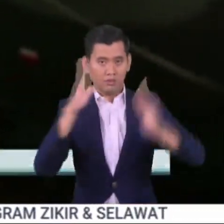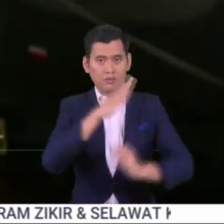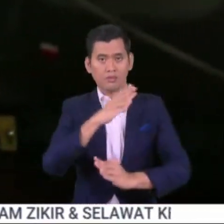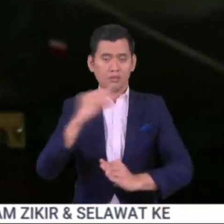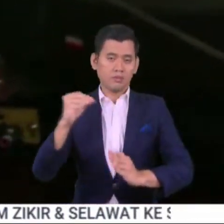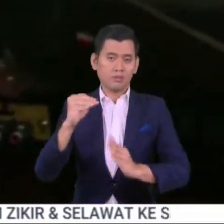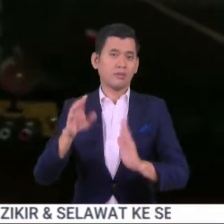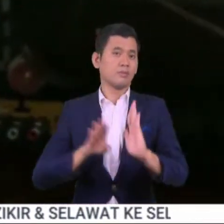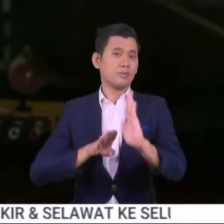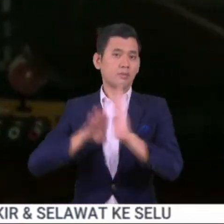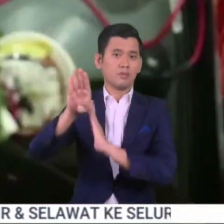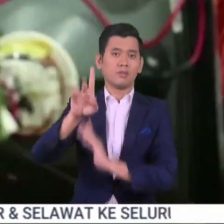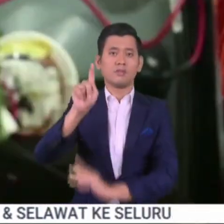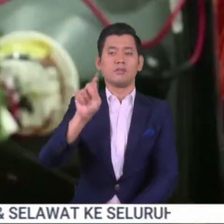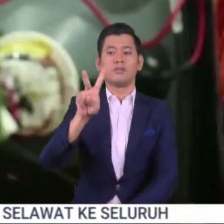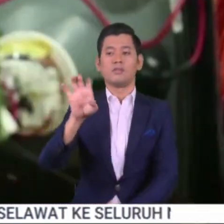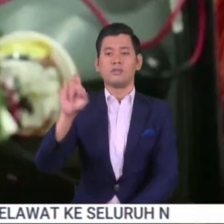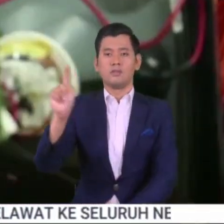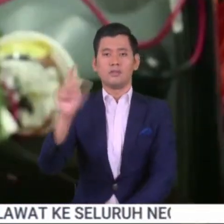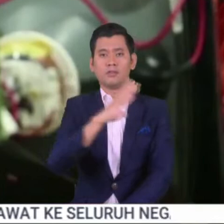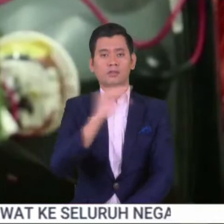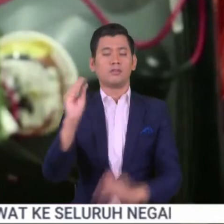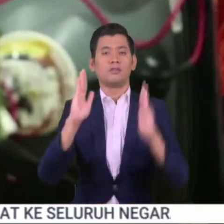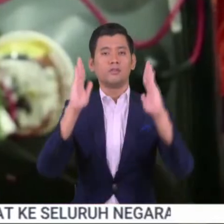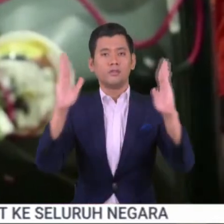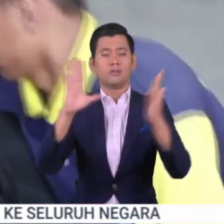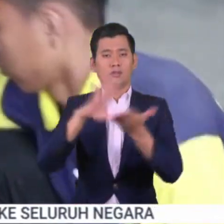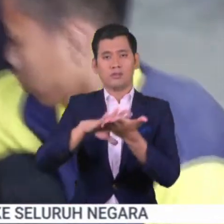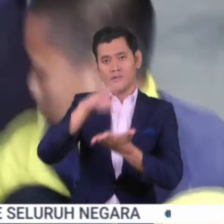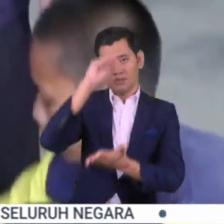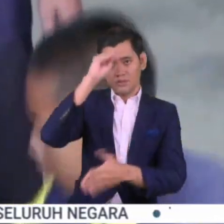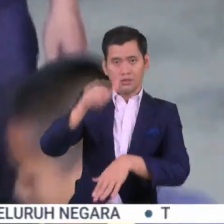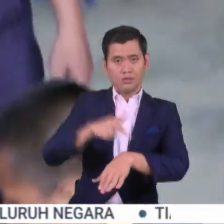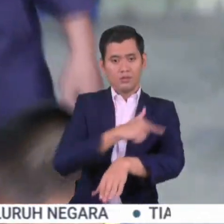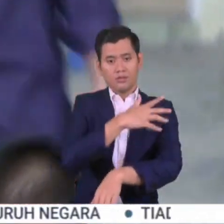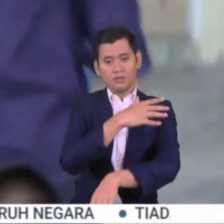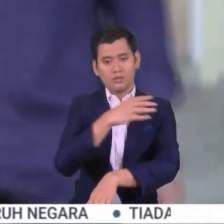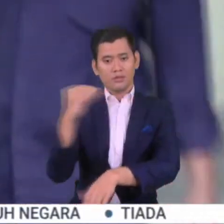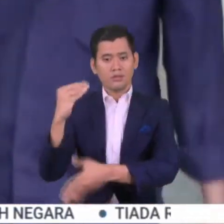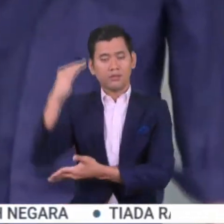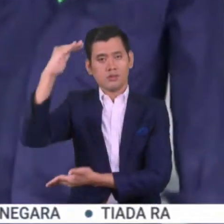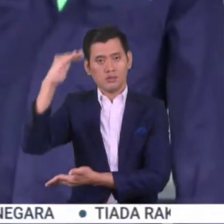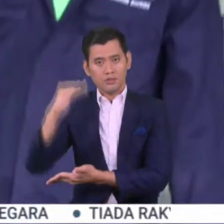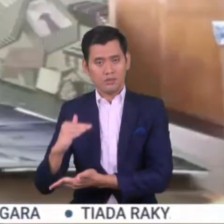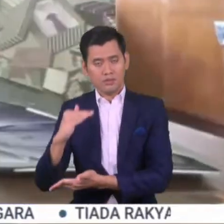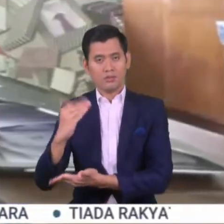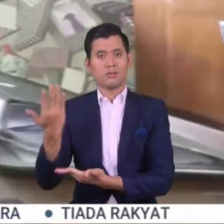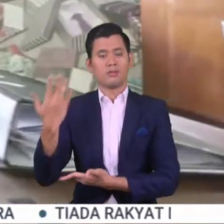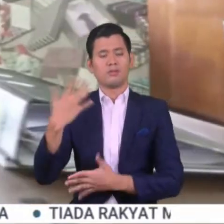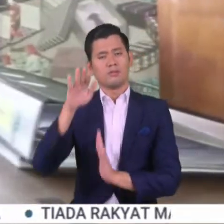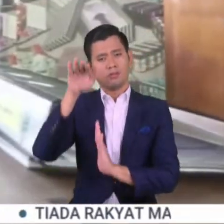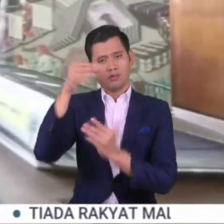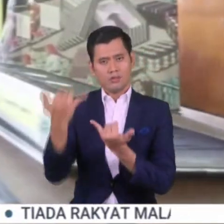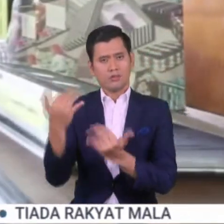berkaitan TVET termasuk tempoh pengajian panjang, tidak menamatkan pengajian dan minat semakin berkurang terhadap bidang